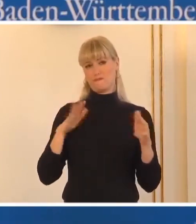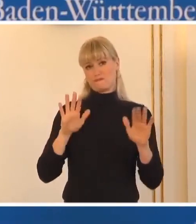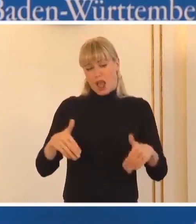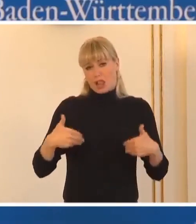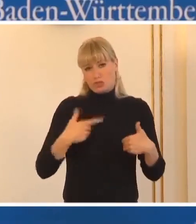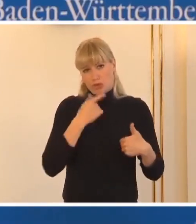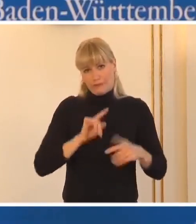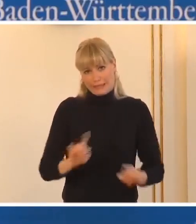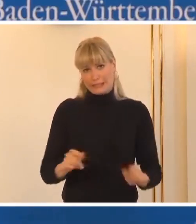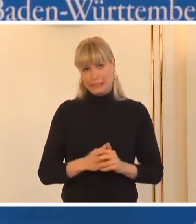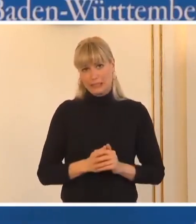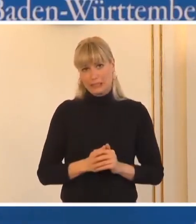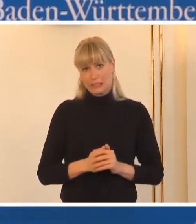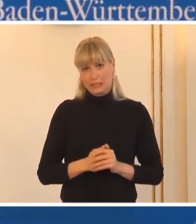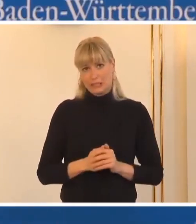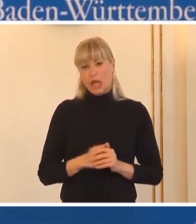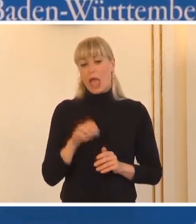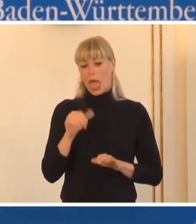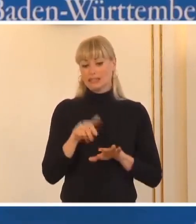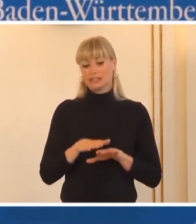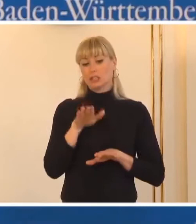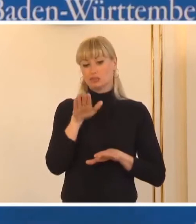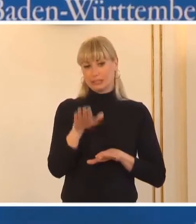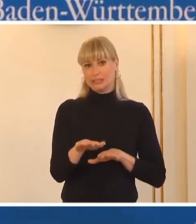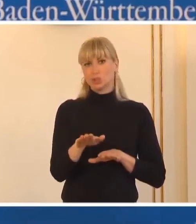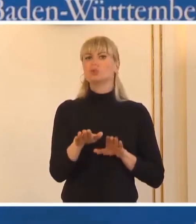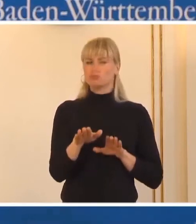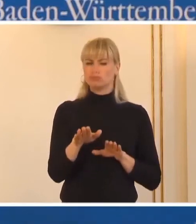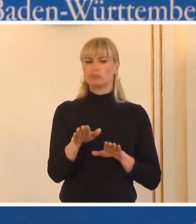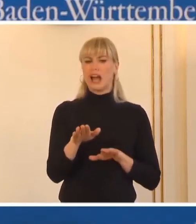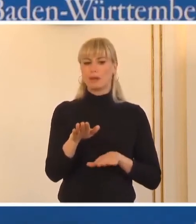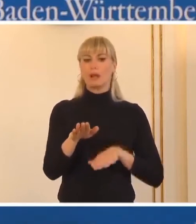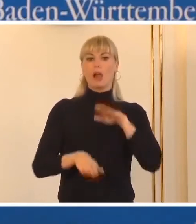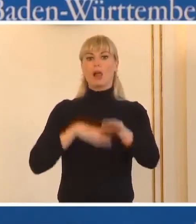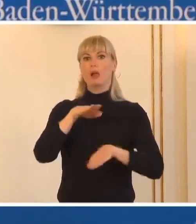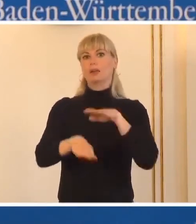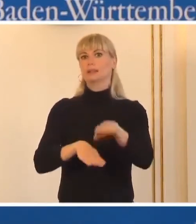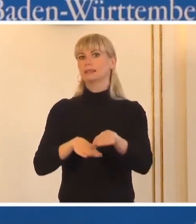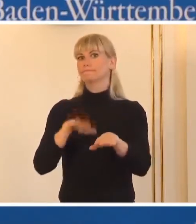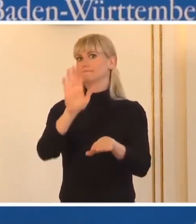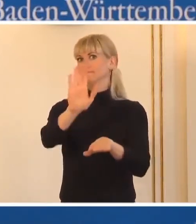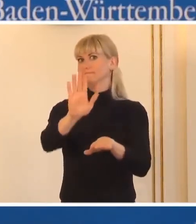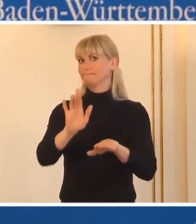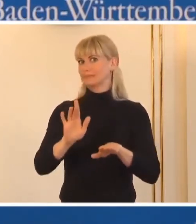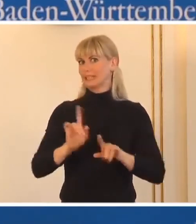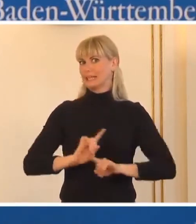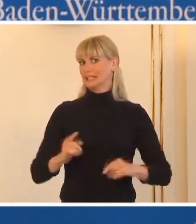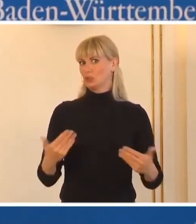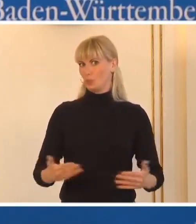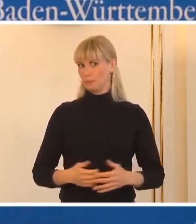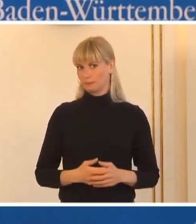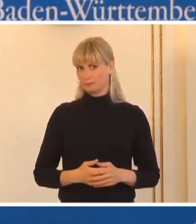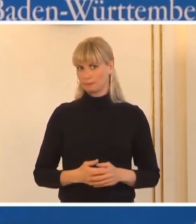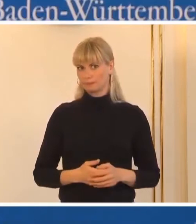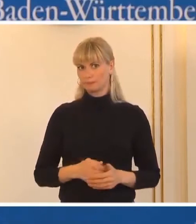Gröbste ist jetzt geschafft. Das ist aber mitnichten der Fall. Ich will noch mal in Erinnerung rufen, dass wir bei